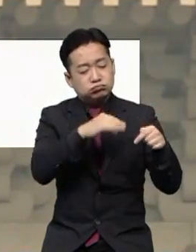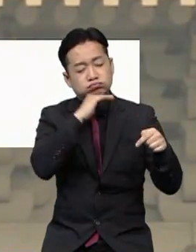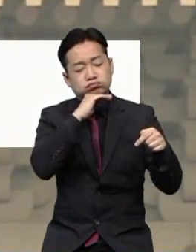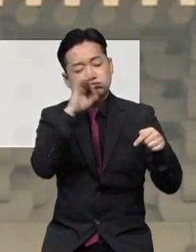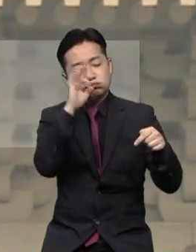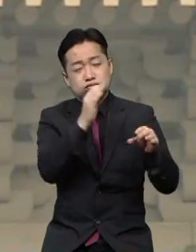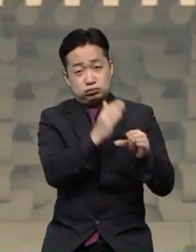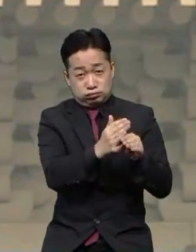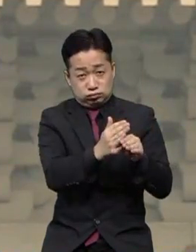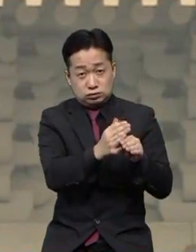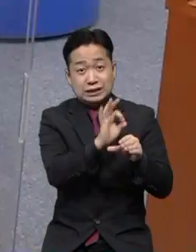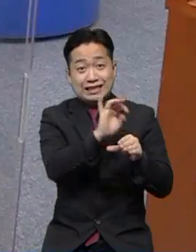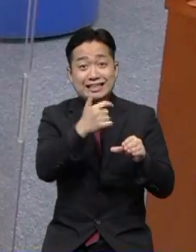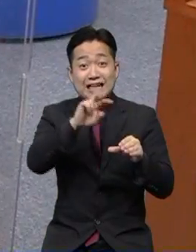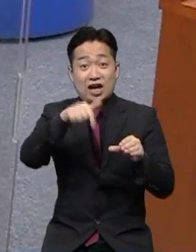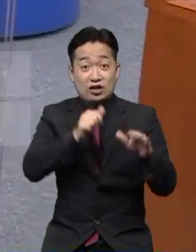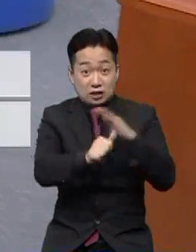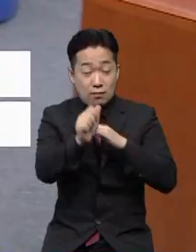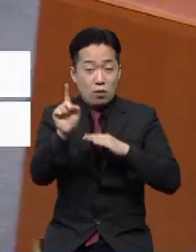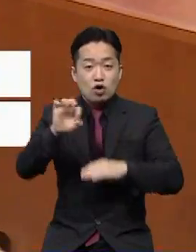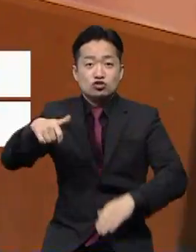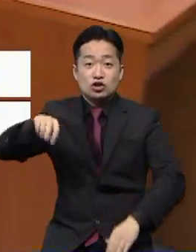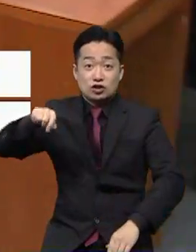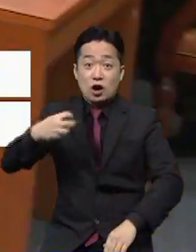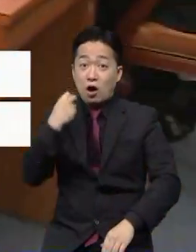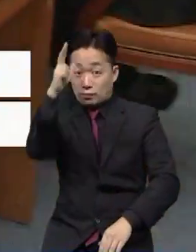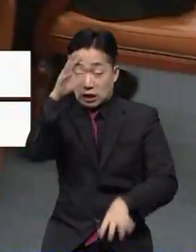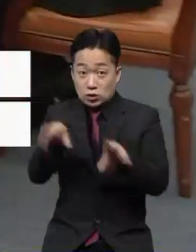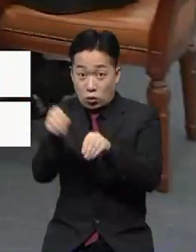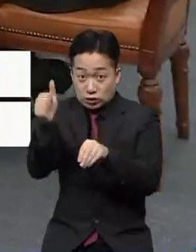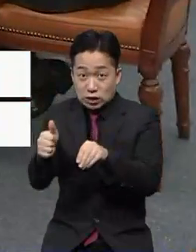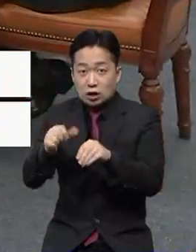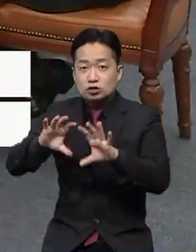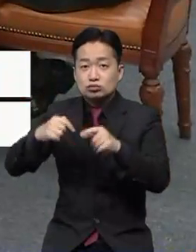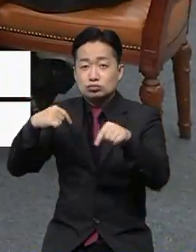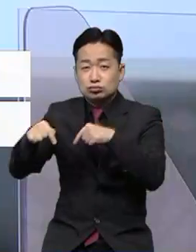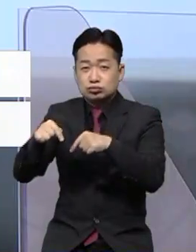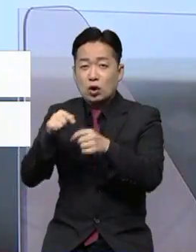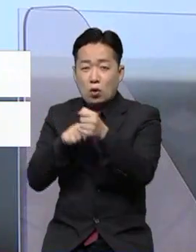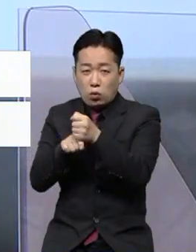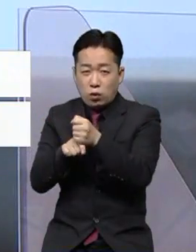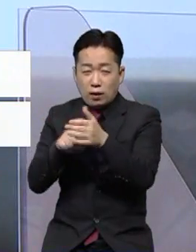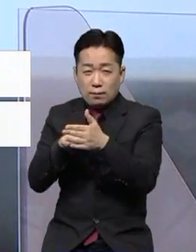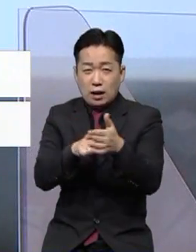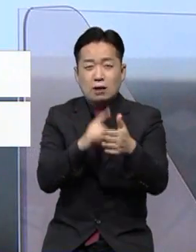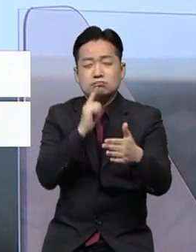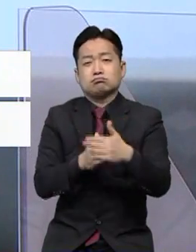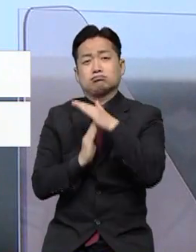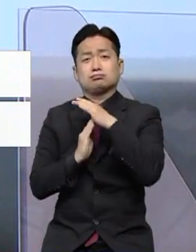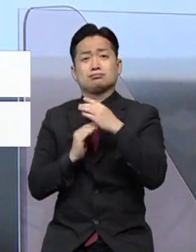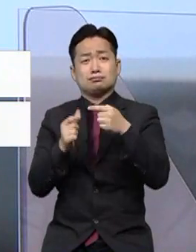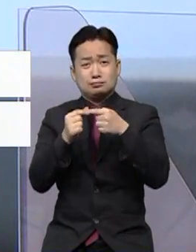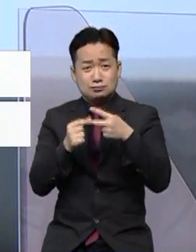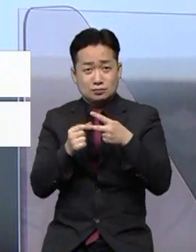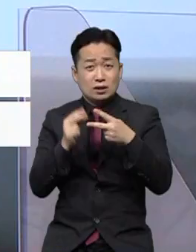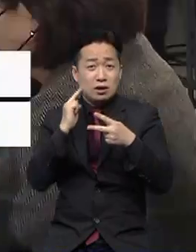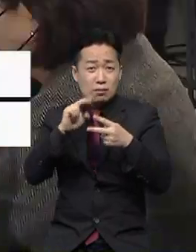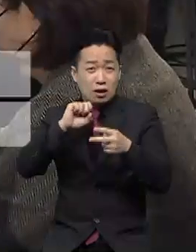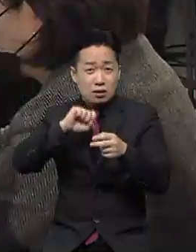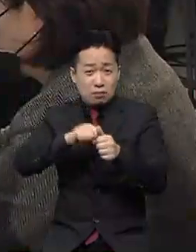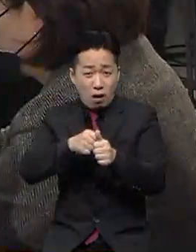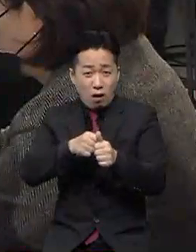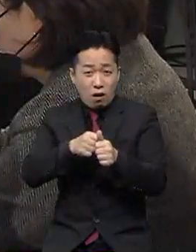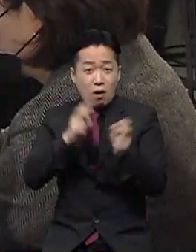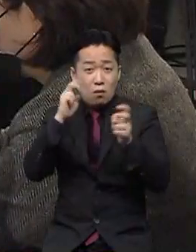분위기입니다. 이낙연 대표는 윤석열 검찰총장에 대한 국정조사 추진을 언급했다가 철회했고 중대재해기업처벌법